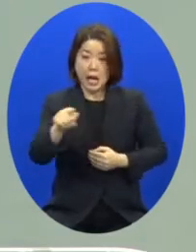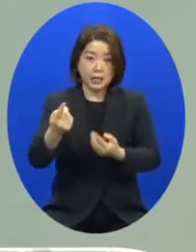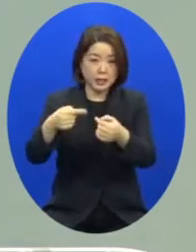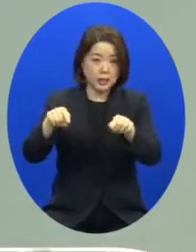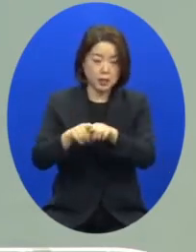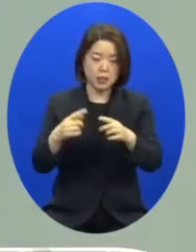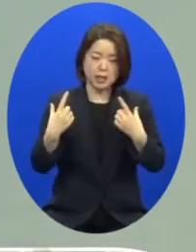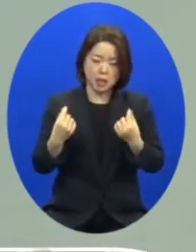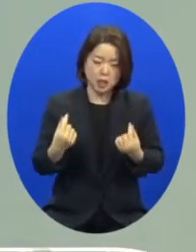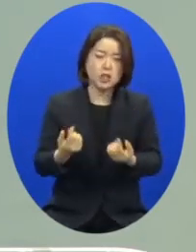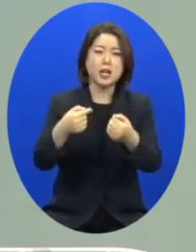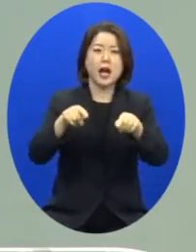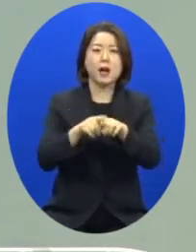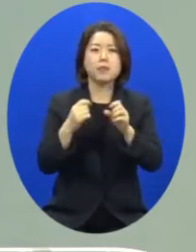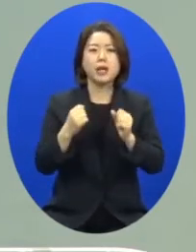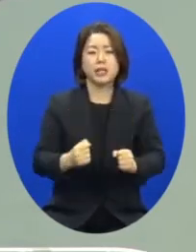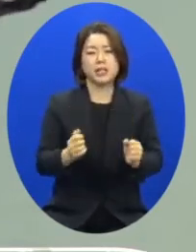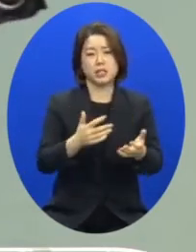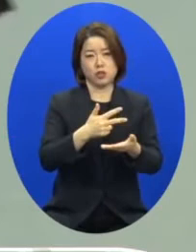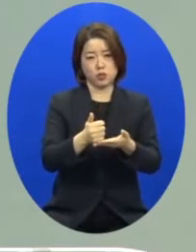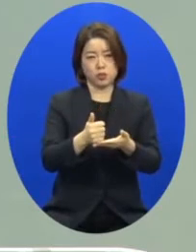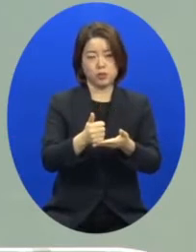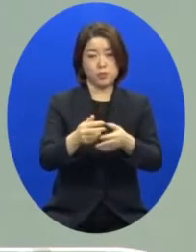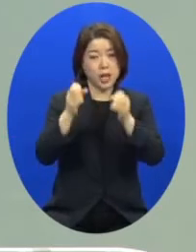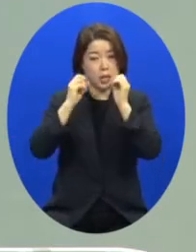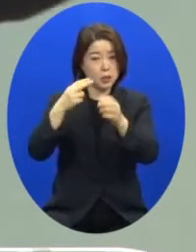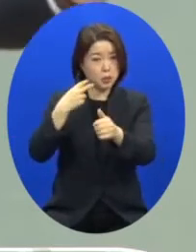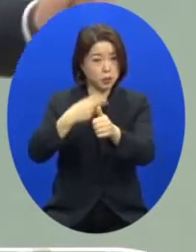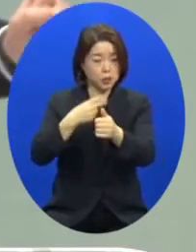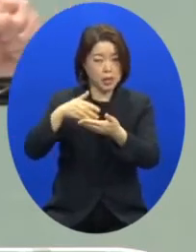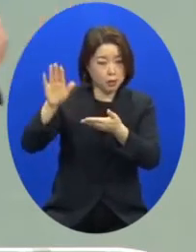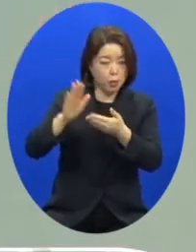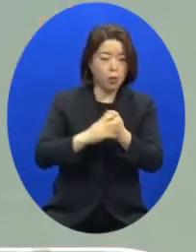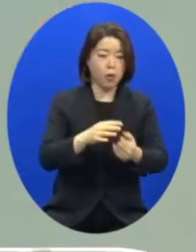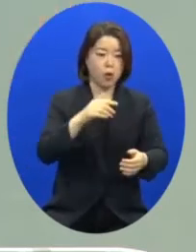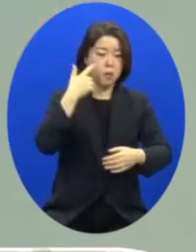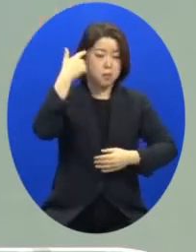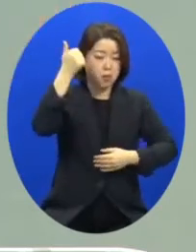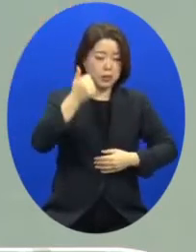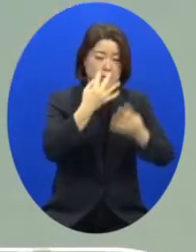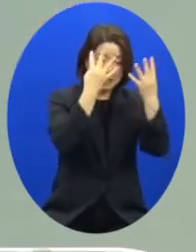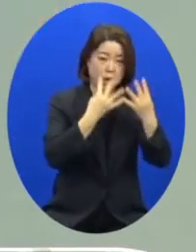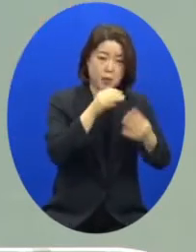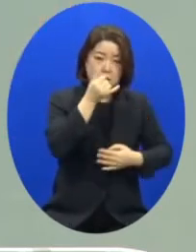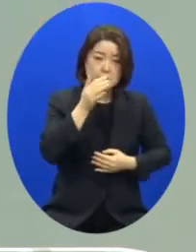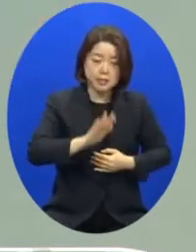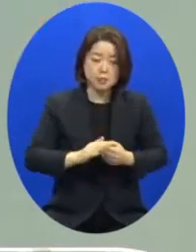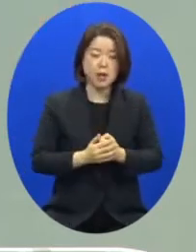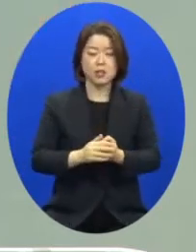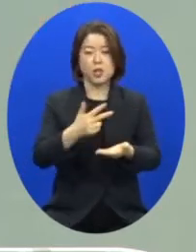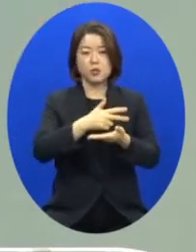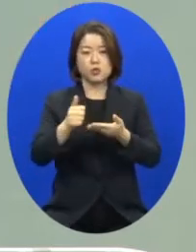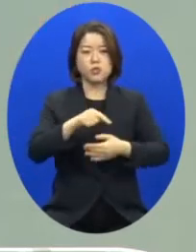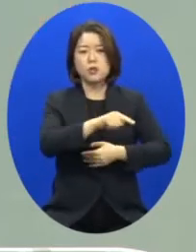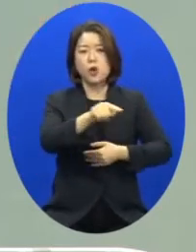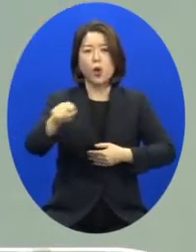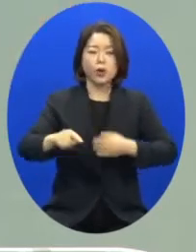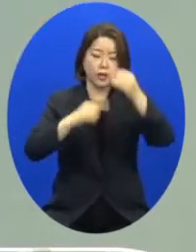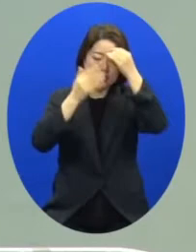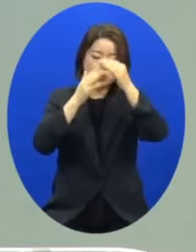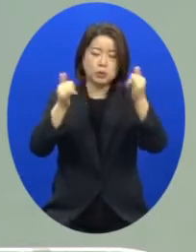여성이 함께 계시는 예수님 선교사는 쫓겨났고 목사는 감옥에 같지만 주님은 그들과 함께 계셨어요